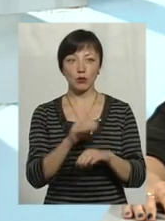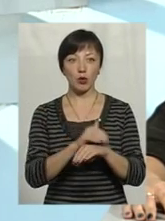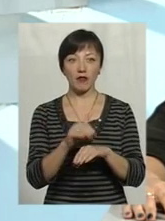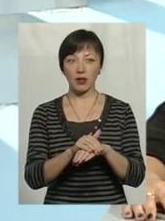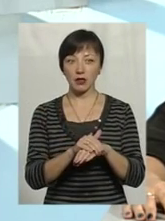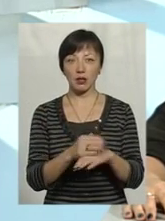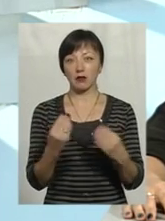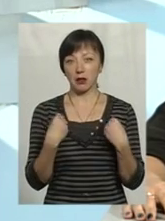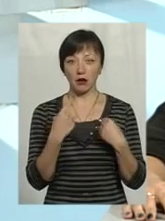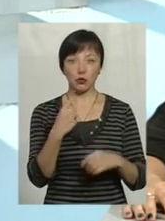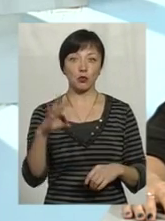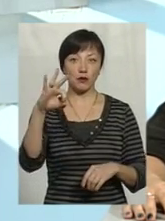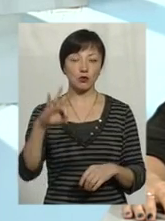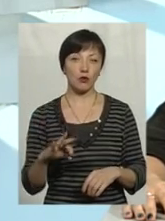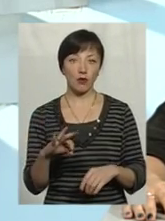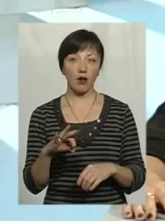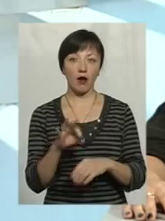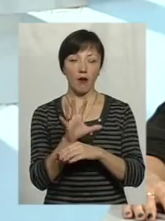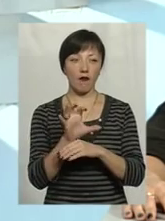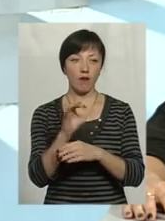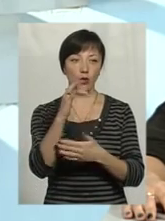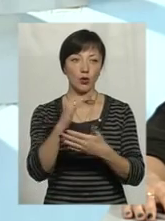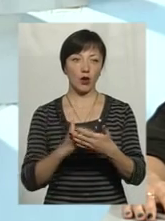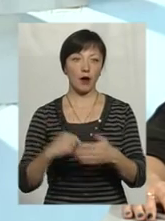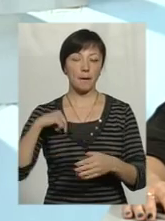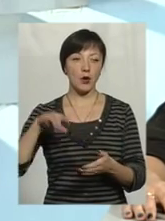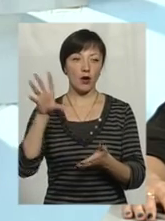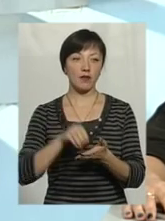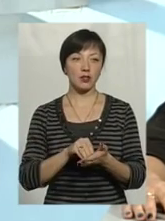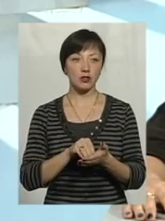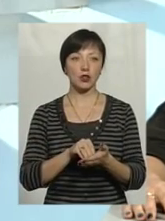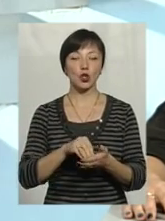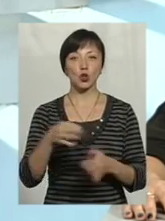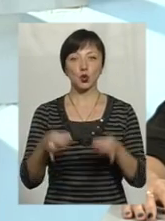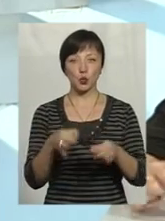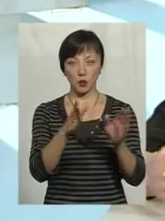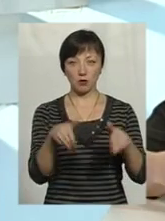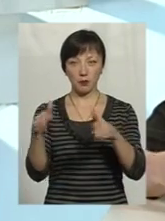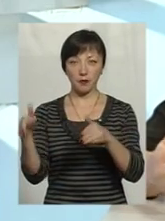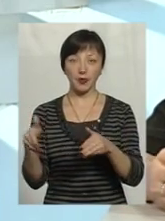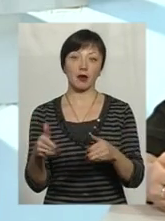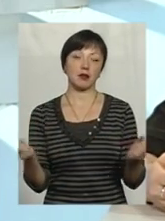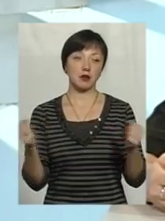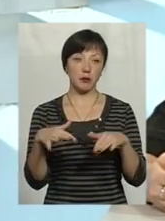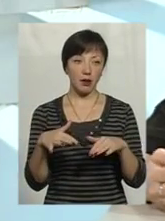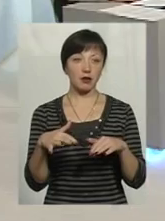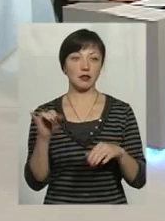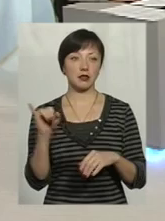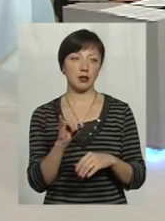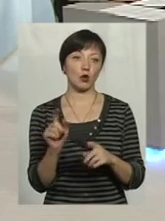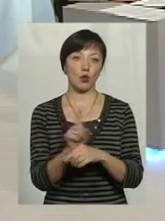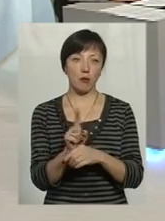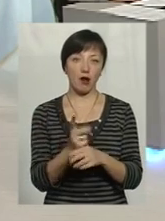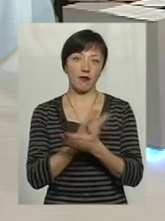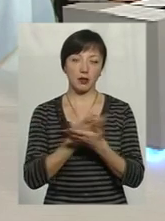його, надав 100% фотографії і біографічні довідки суддів. Тому судді зібралися і ну,